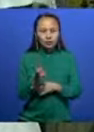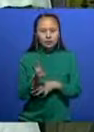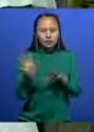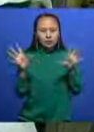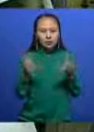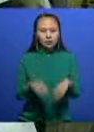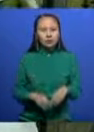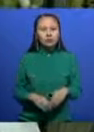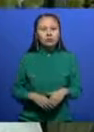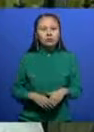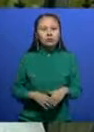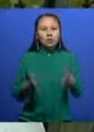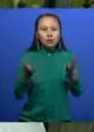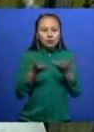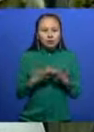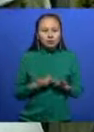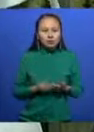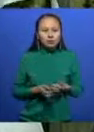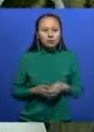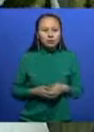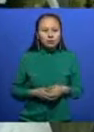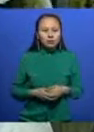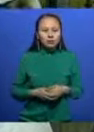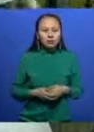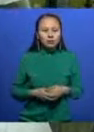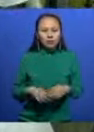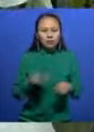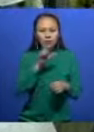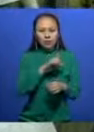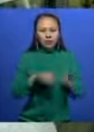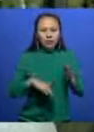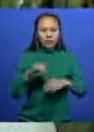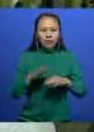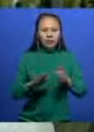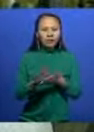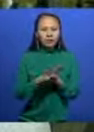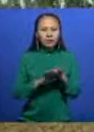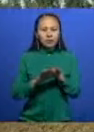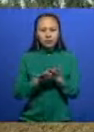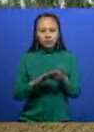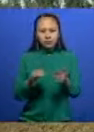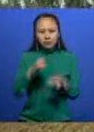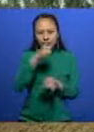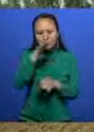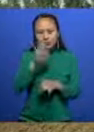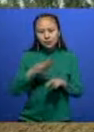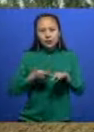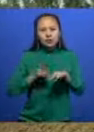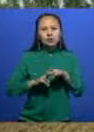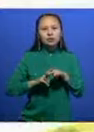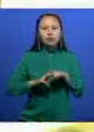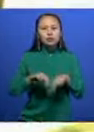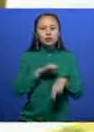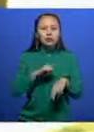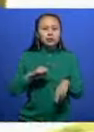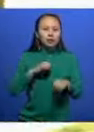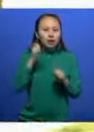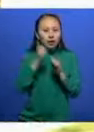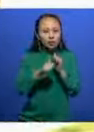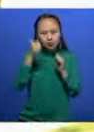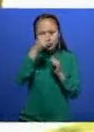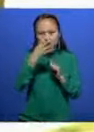Барлығы автоматтандырылған. Адамның қолымен ешқандай әрекет жасалмайды. Жыл сайын Шығыс Қазақстан облысында 400